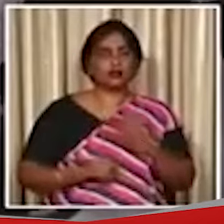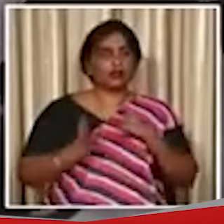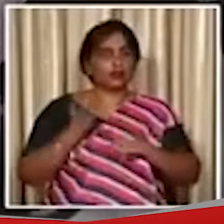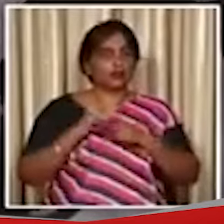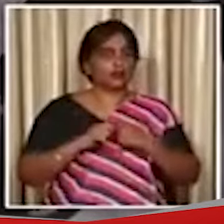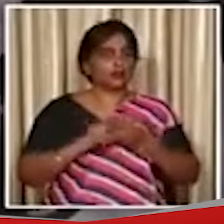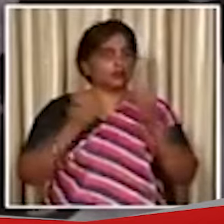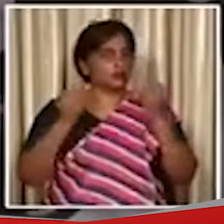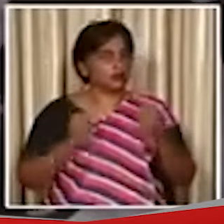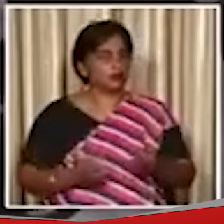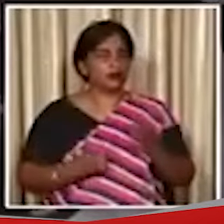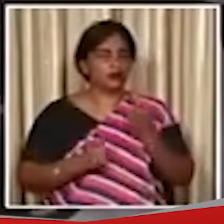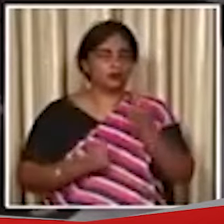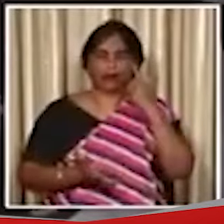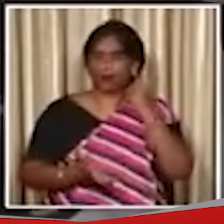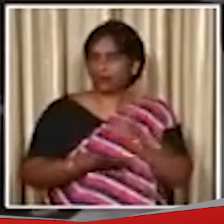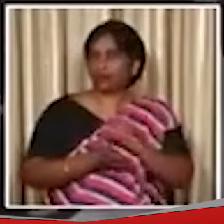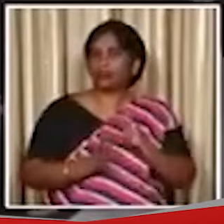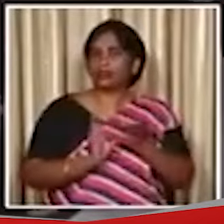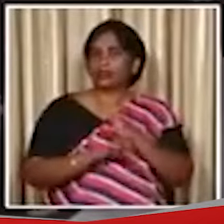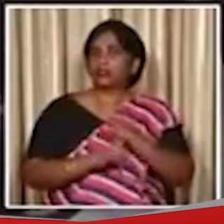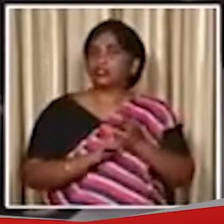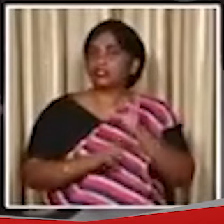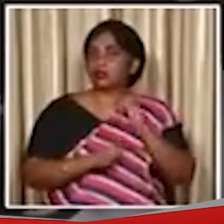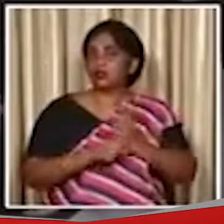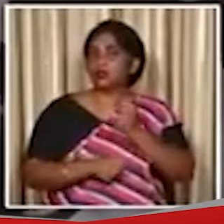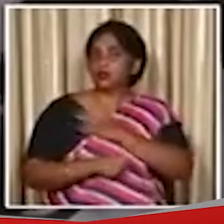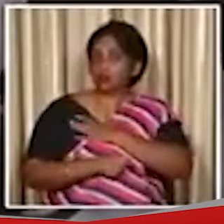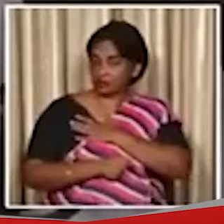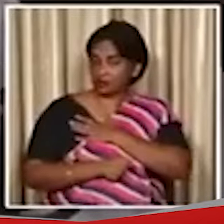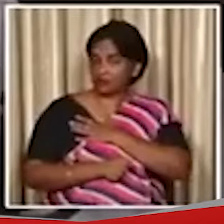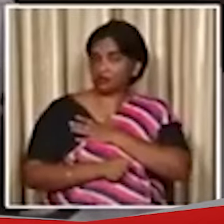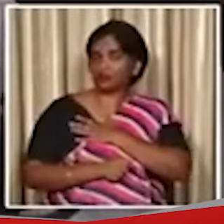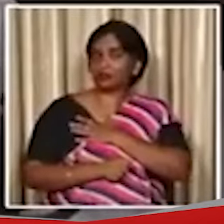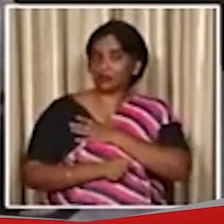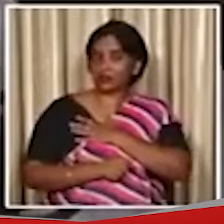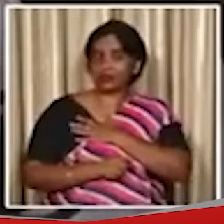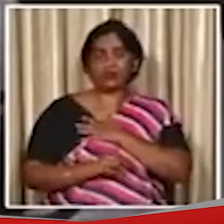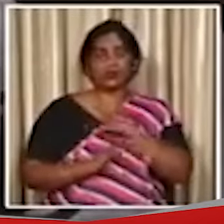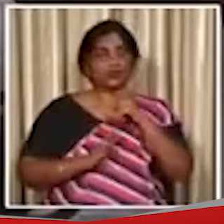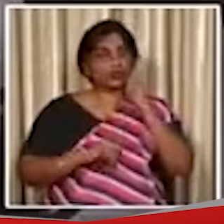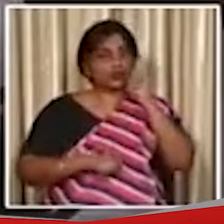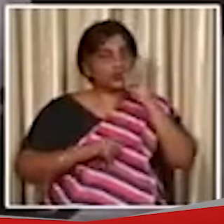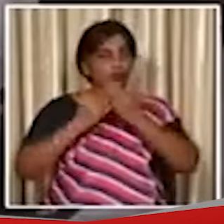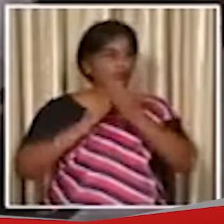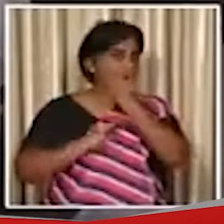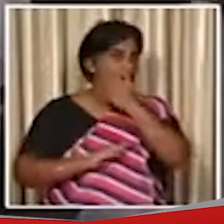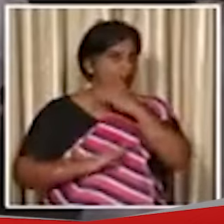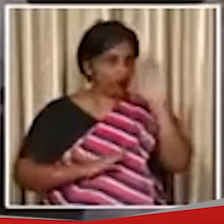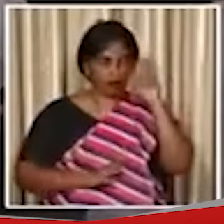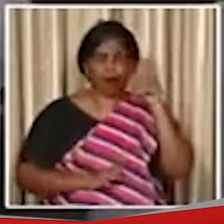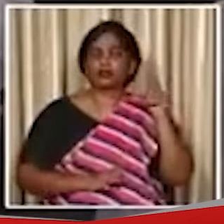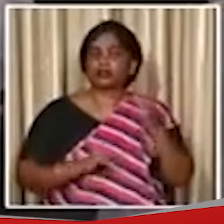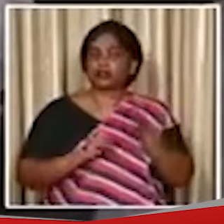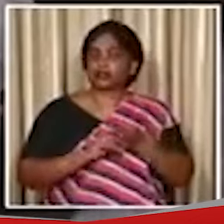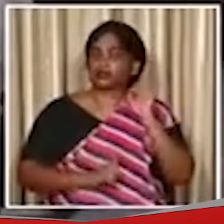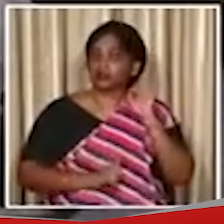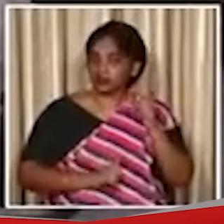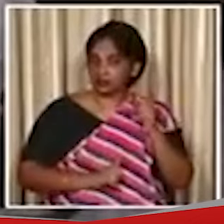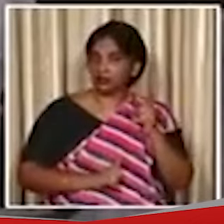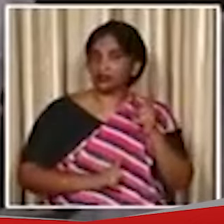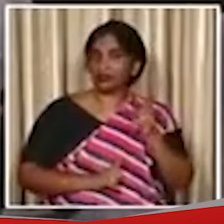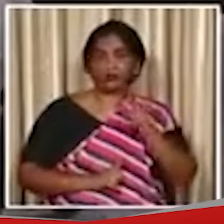බදුබරින් බඩුමිලෙන් මිරිකල ඉන්න වෙලාහි. හිටපු ජනාධිපති ගෝඨාභය රාජපක්ෂ ජනතාව විසින් එළවල දාපු